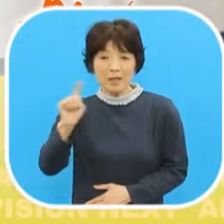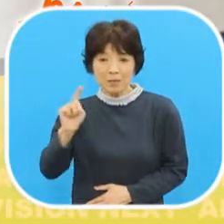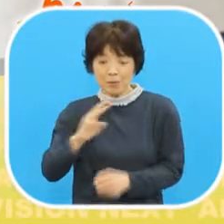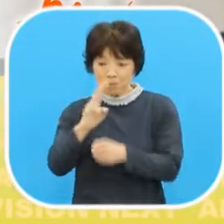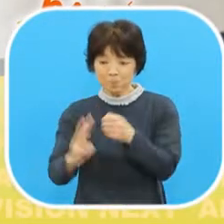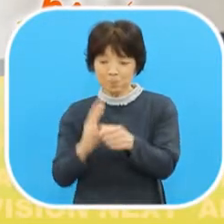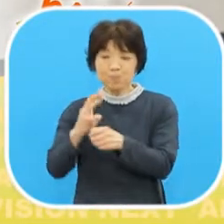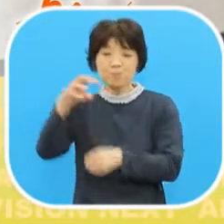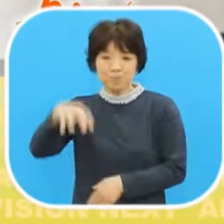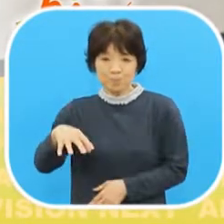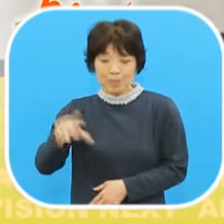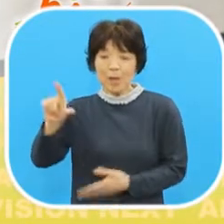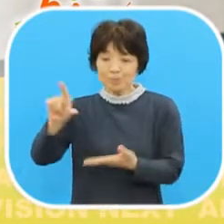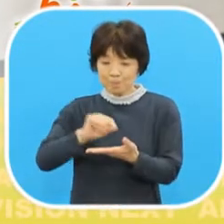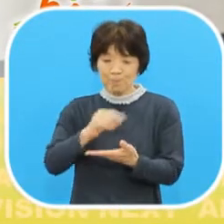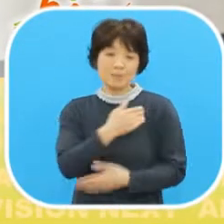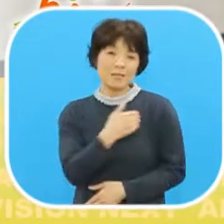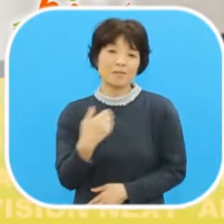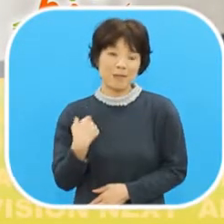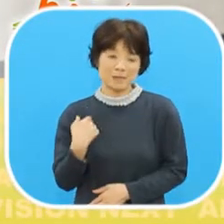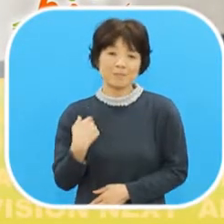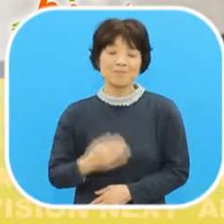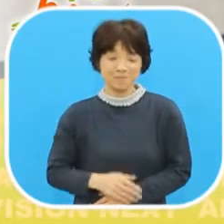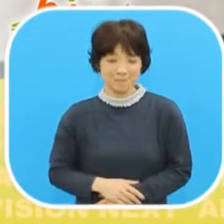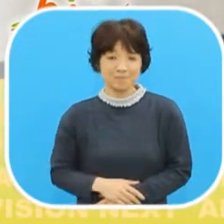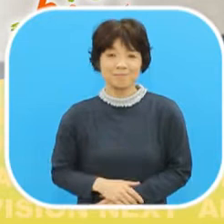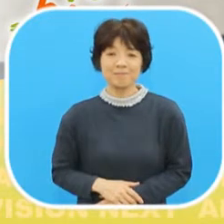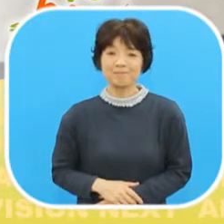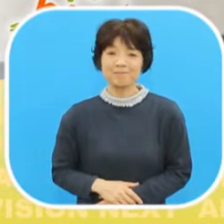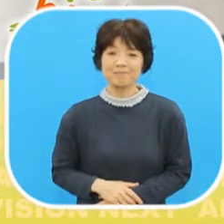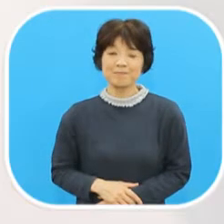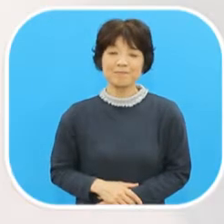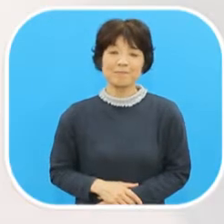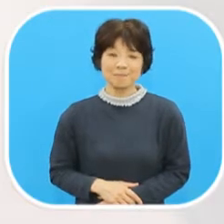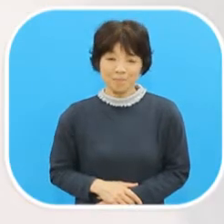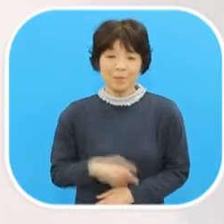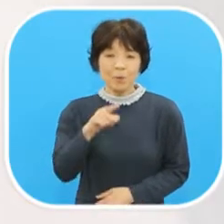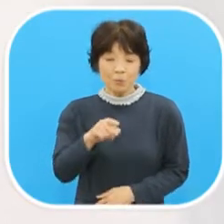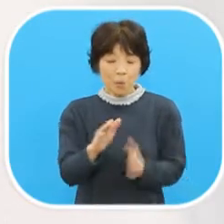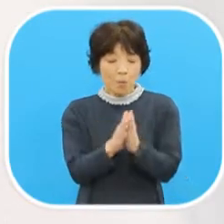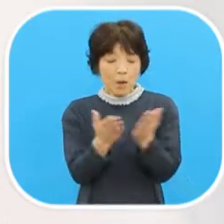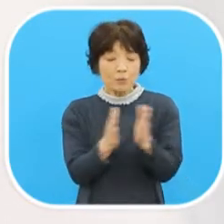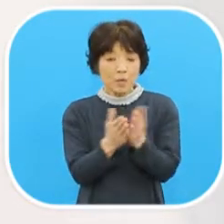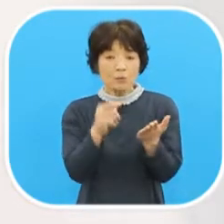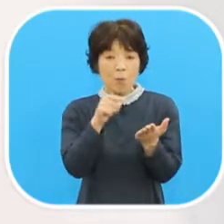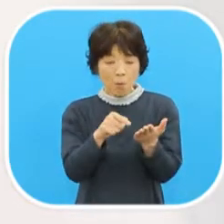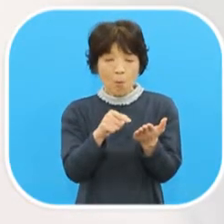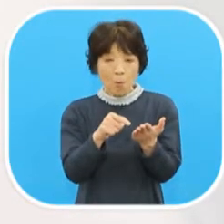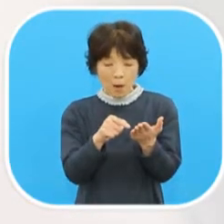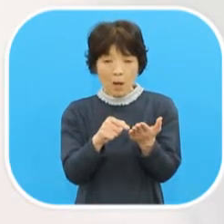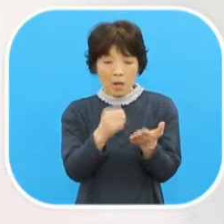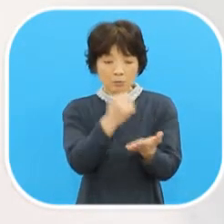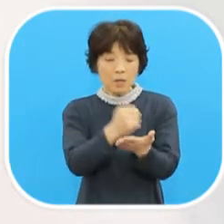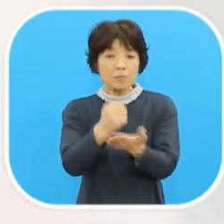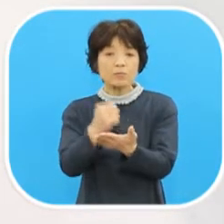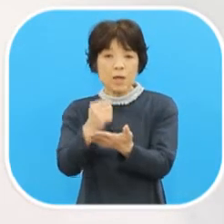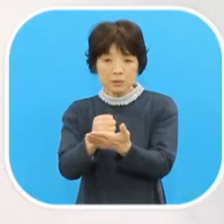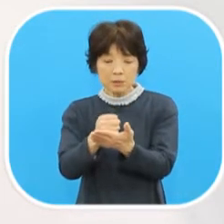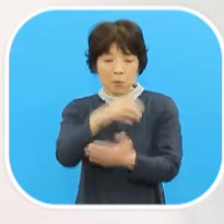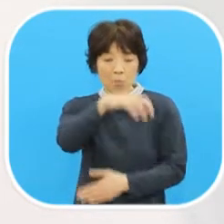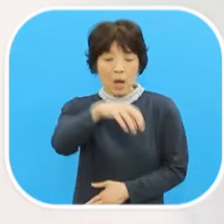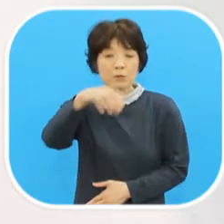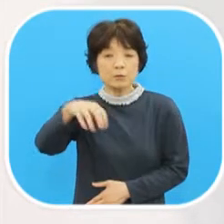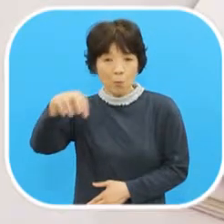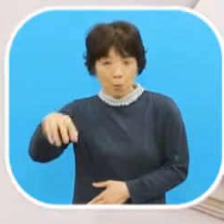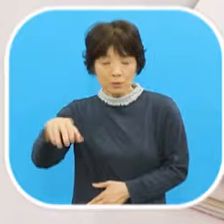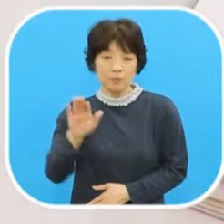県の観光サイトである秋田ファン .com からでもダウンロードはできます。こちらのパンフレットはスタンプラリーの参加施設にも置い